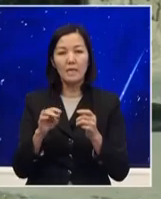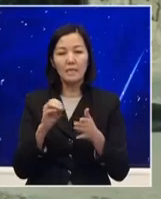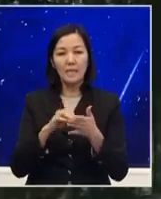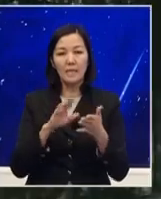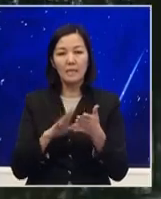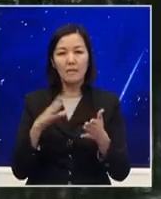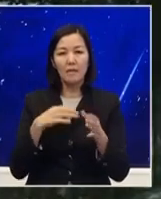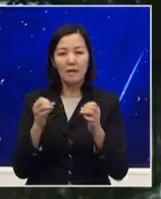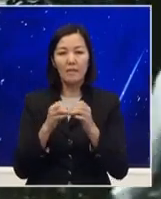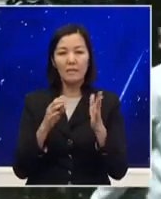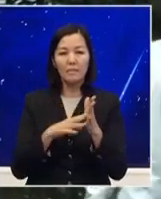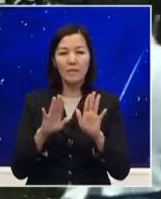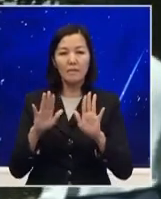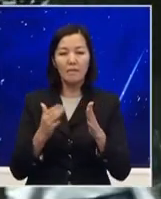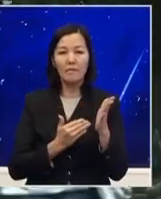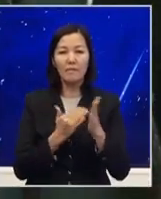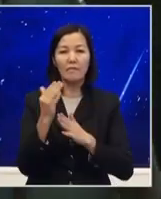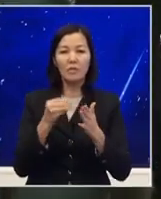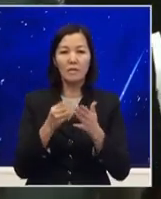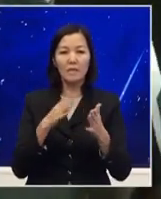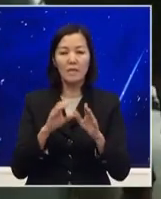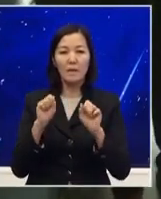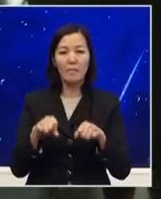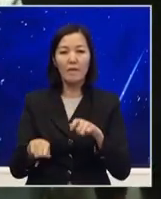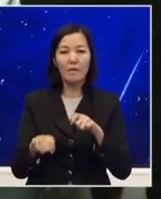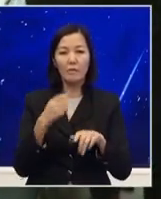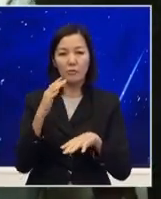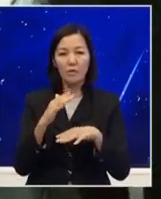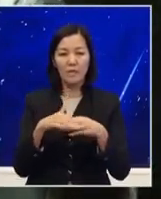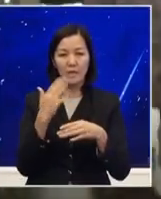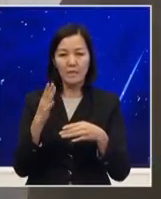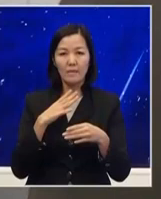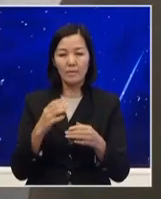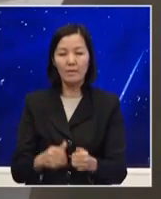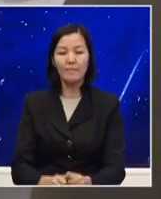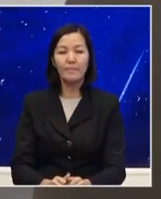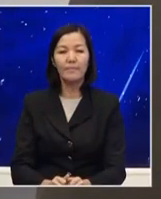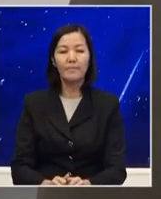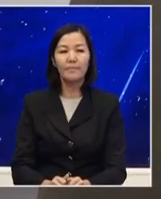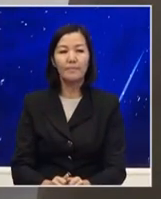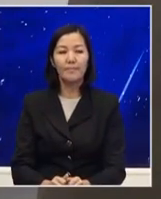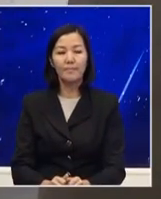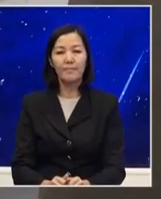зарегистрировано 18 случаев завышения цен. Правонарушители понесли заслуженное наказание.